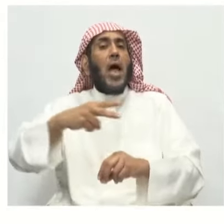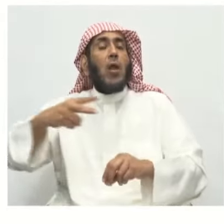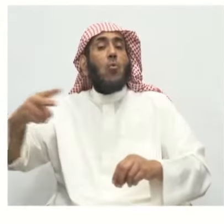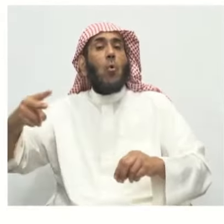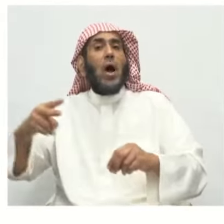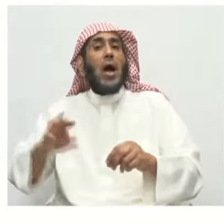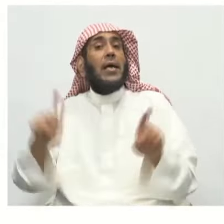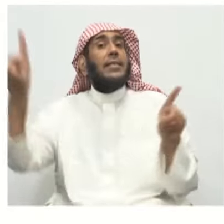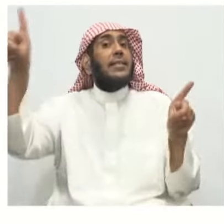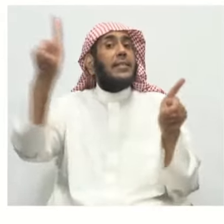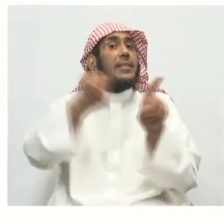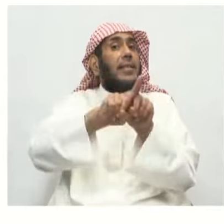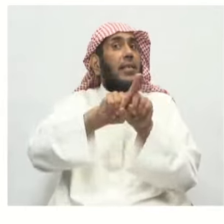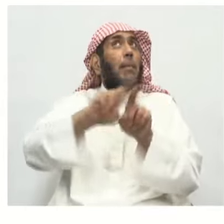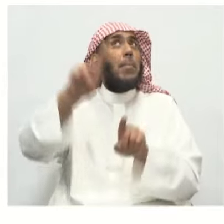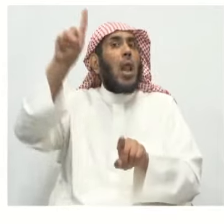الشرك بالله